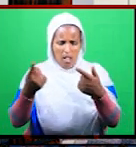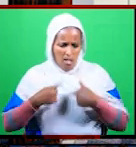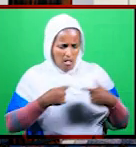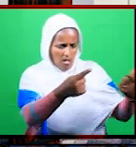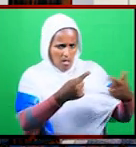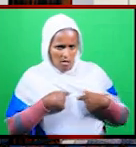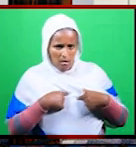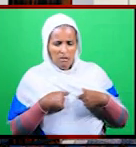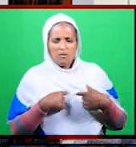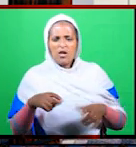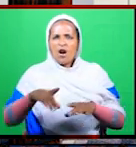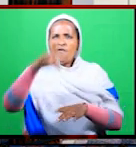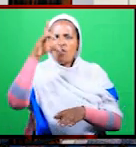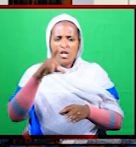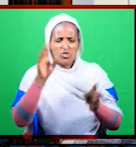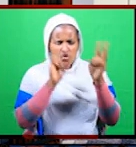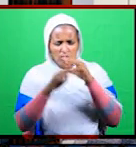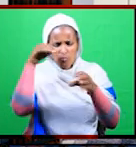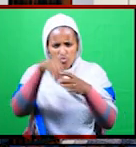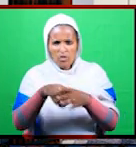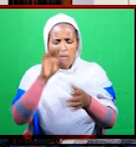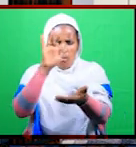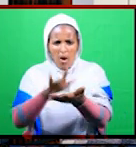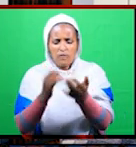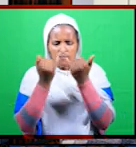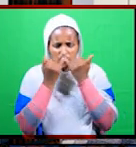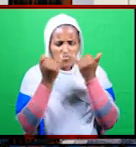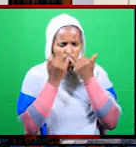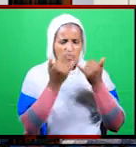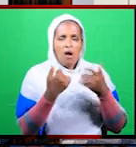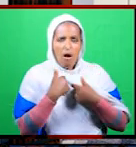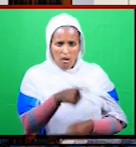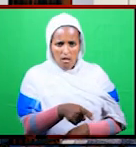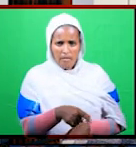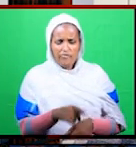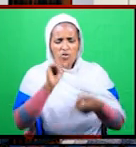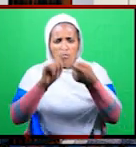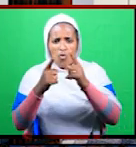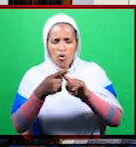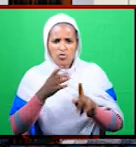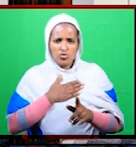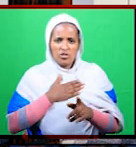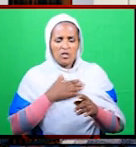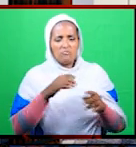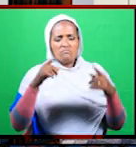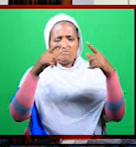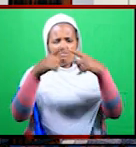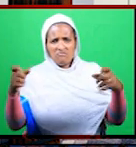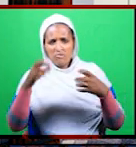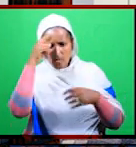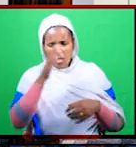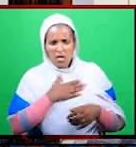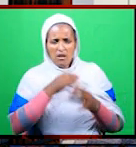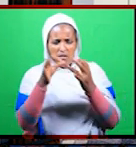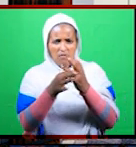እንዳልሆኑ ይነግሩኛል። የከፋ ችግርም ሲፈጠር በመካከል እየገባው የአስታራቂነት ድርሻዬን እወጣለሁ። በጓደኞቼ የትዳር